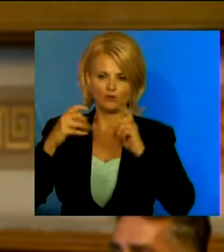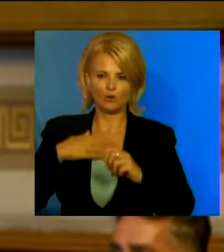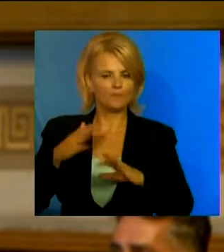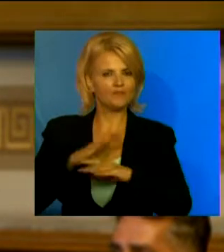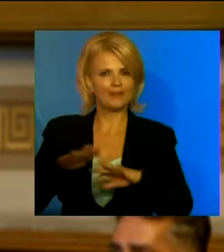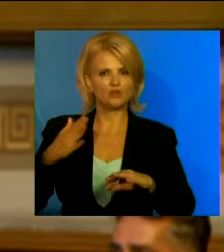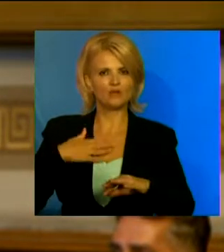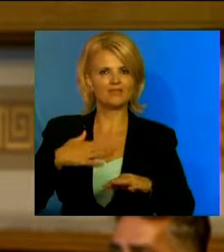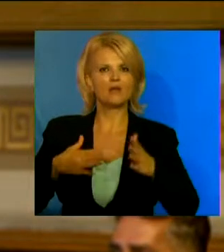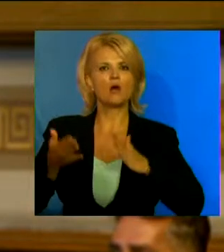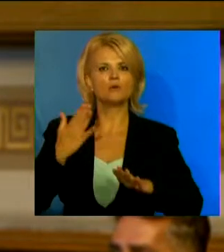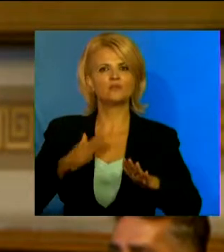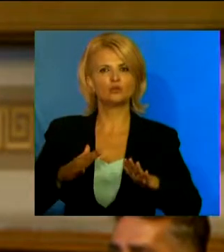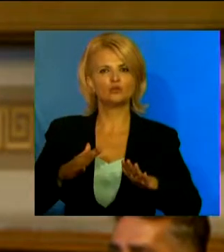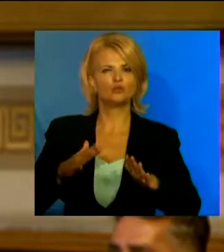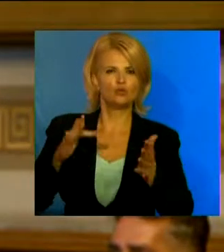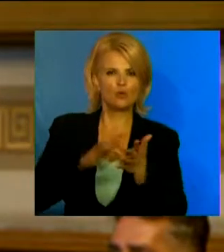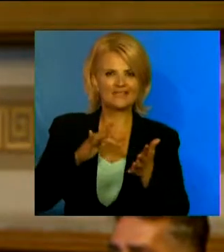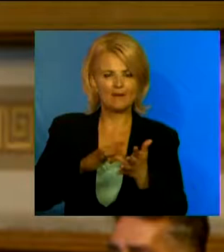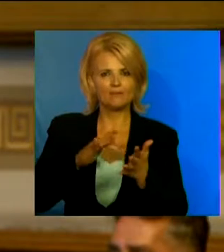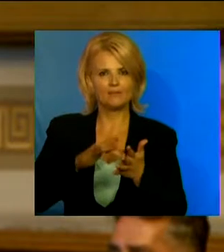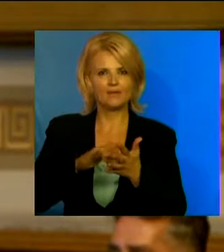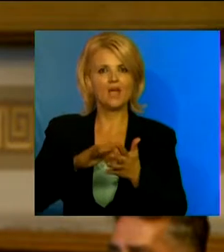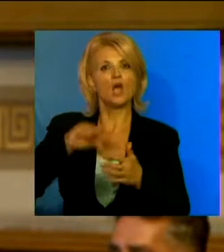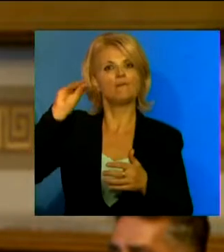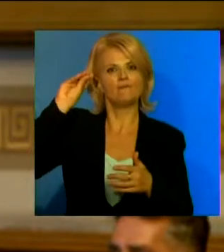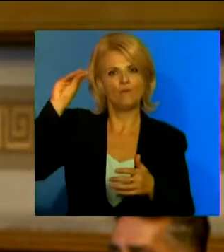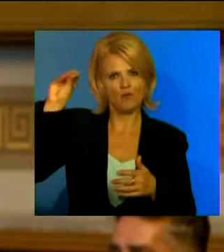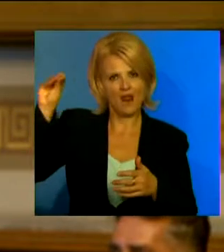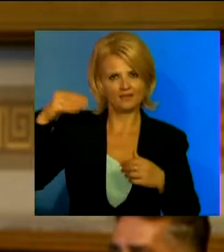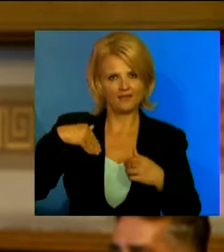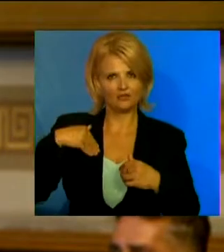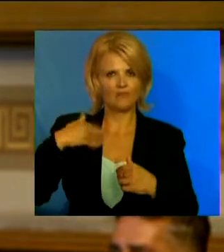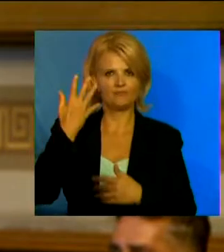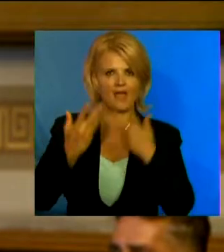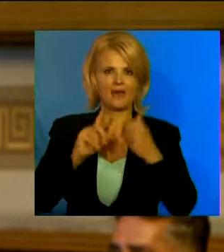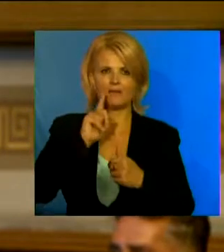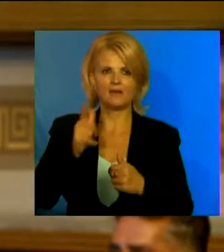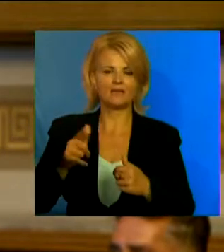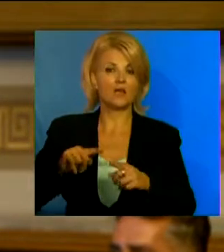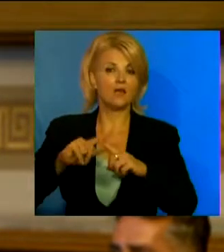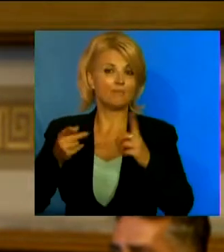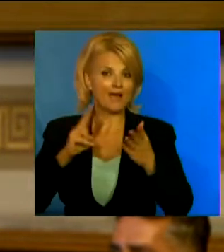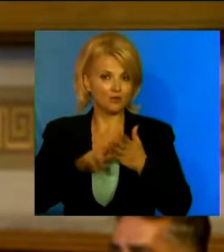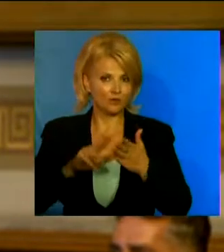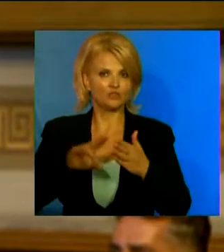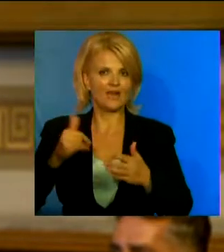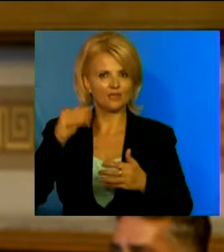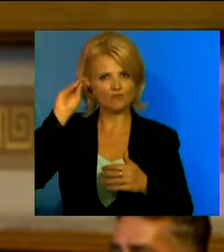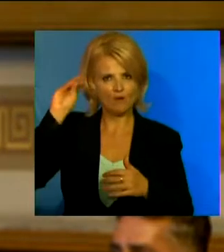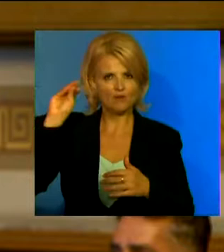nem csak az én augusztus közepi főjelentésemnek lesz eredménye, hanem más hatóságoknak is,